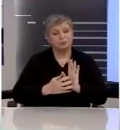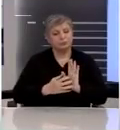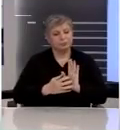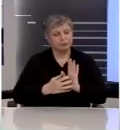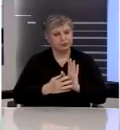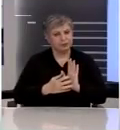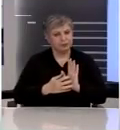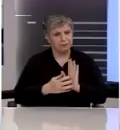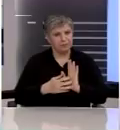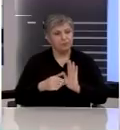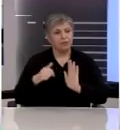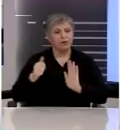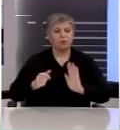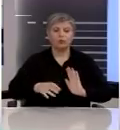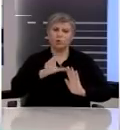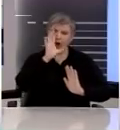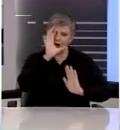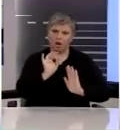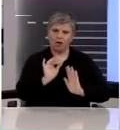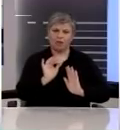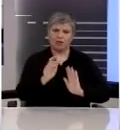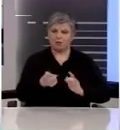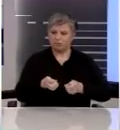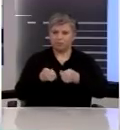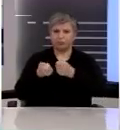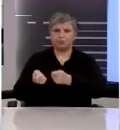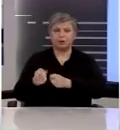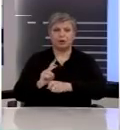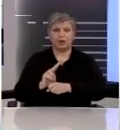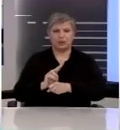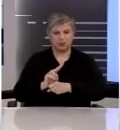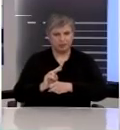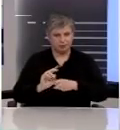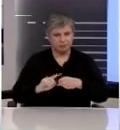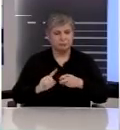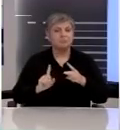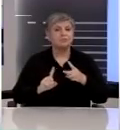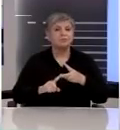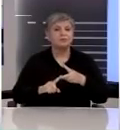είναι αυθεντική η εξουσιοδότηση, και έχουμε και το λεγόμενο